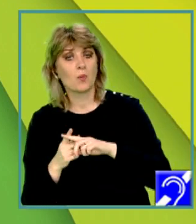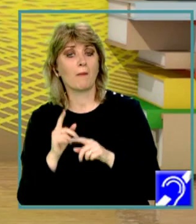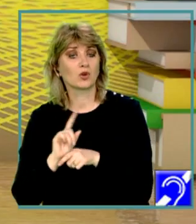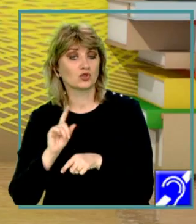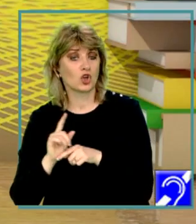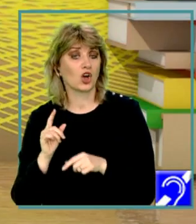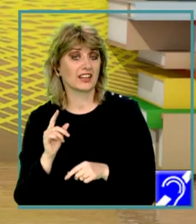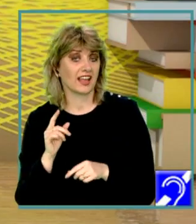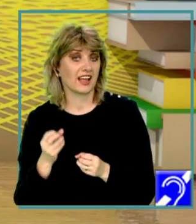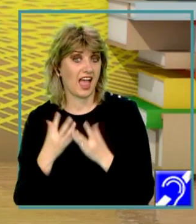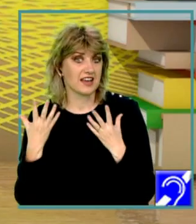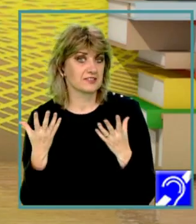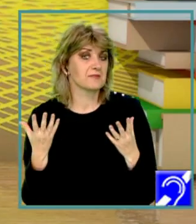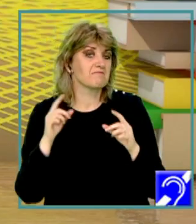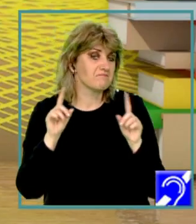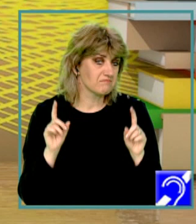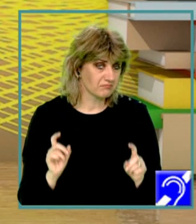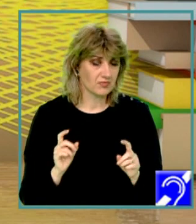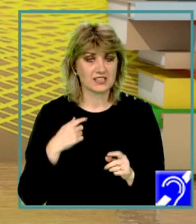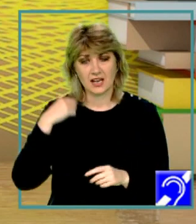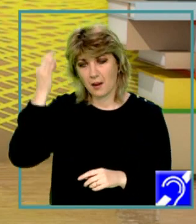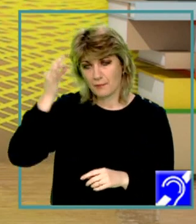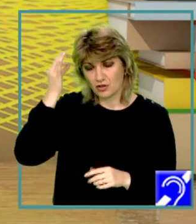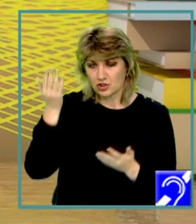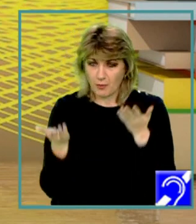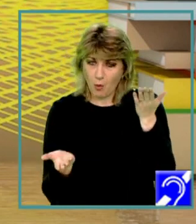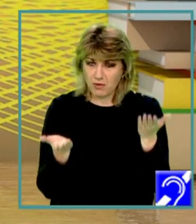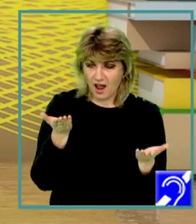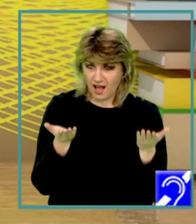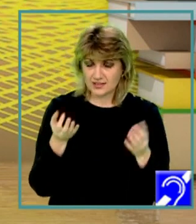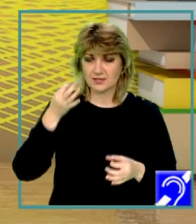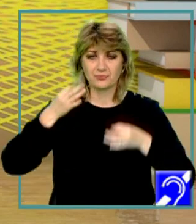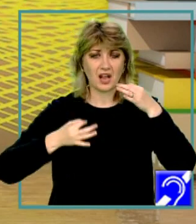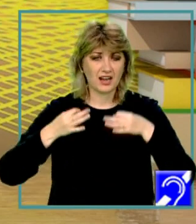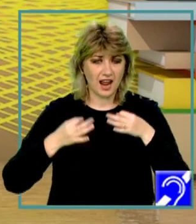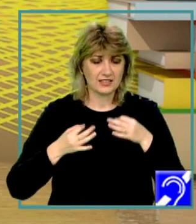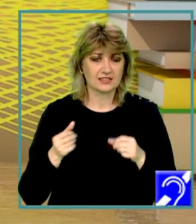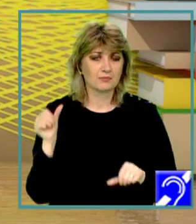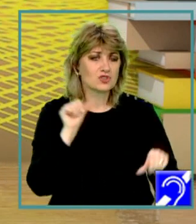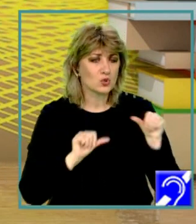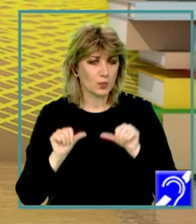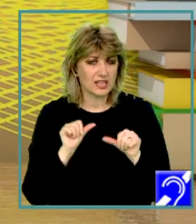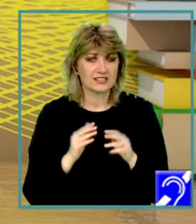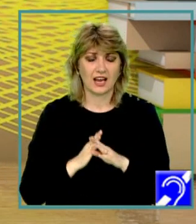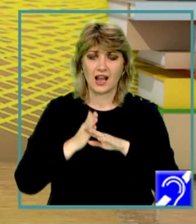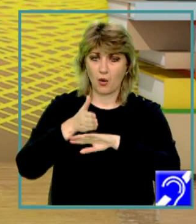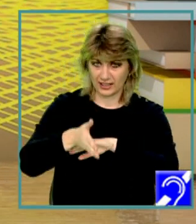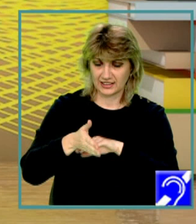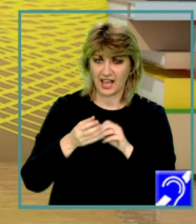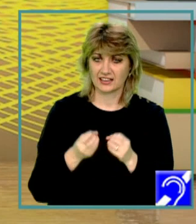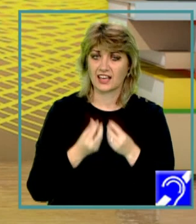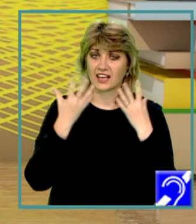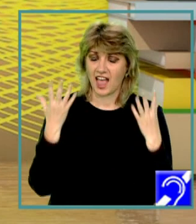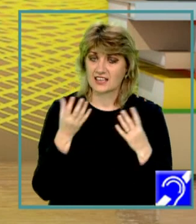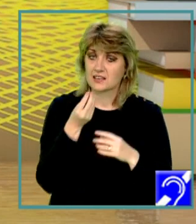și dacă ne imaginăm o balanță și analizăm substanțele care au intrat în reacție masa